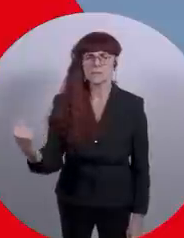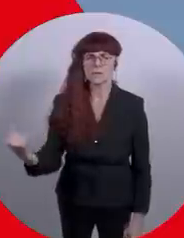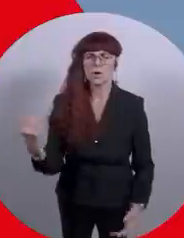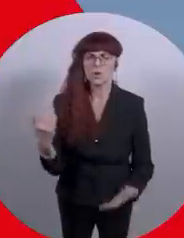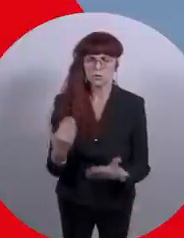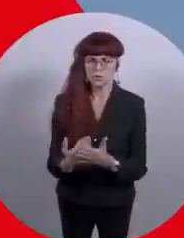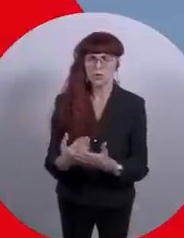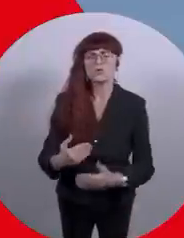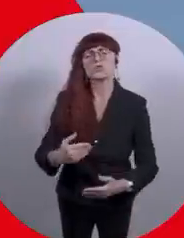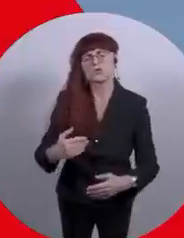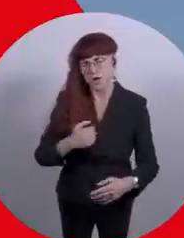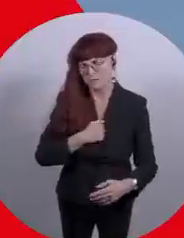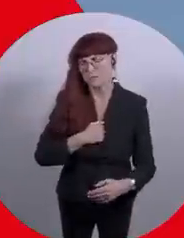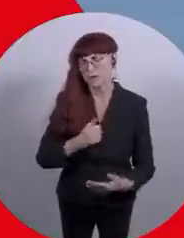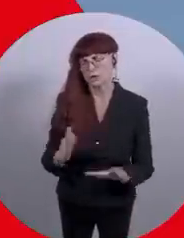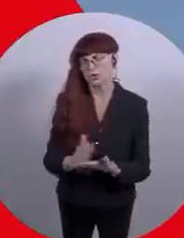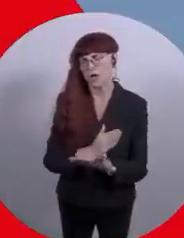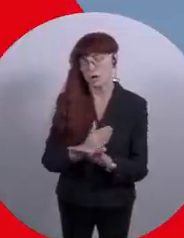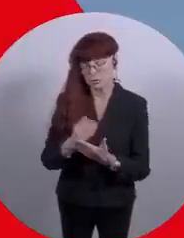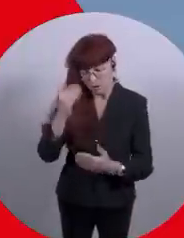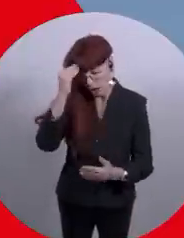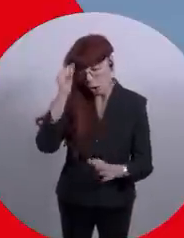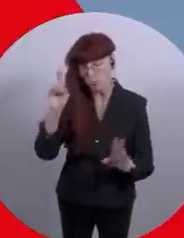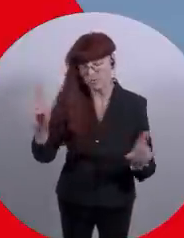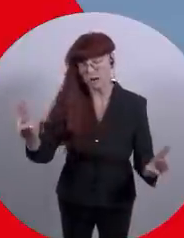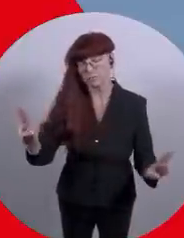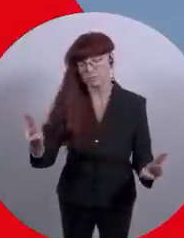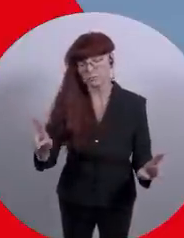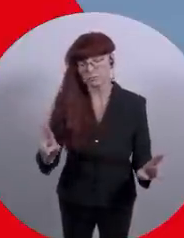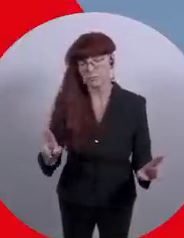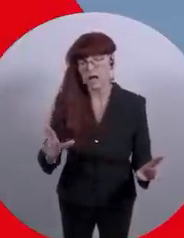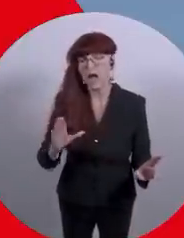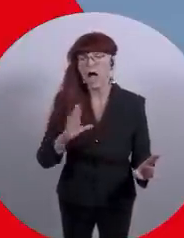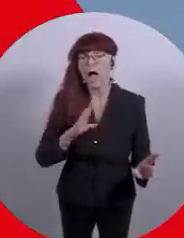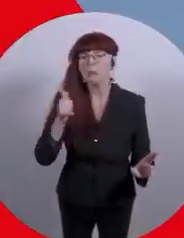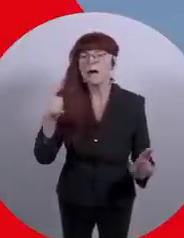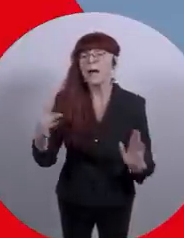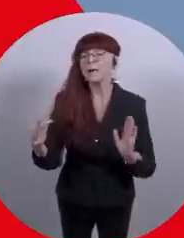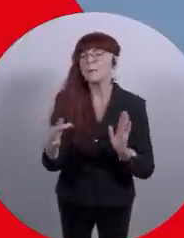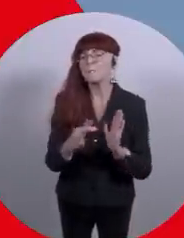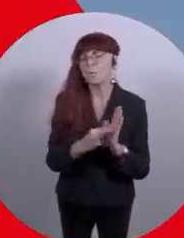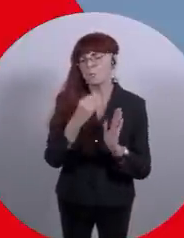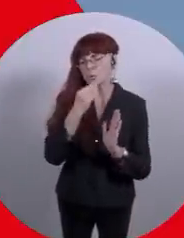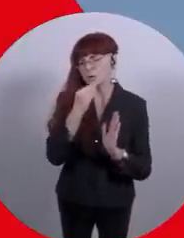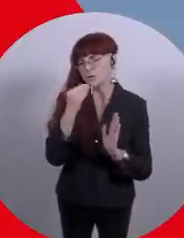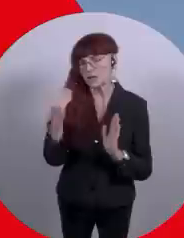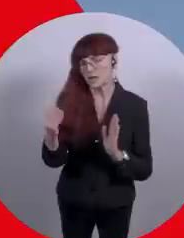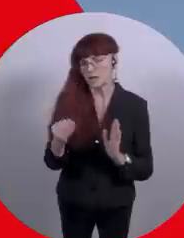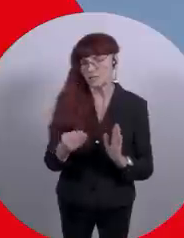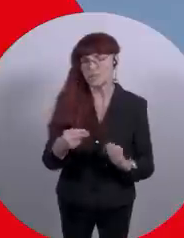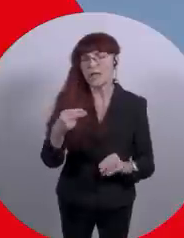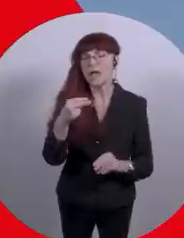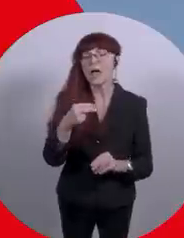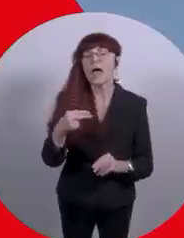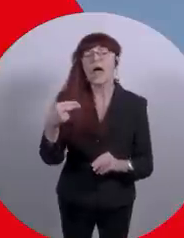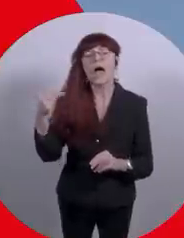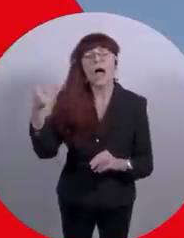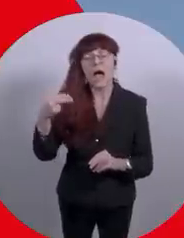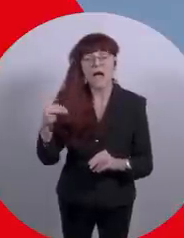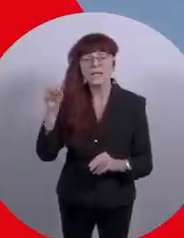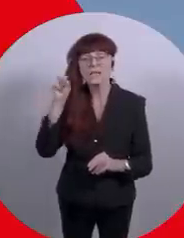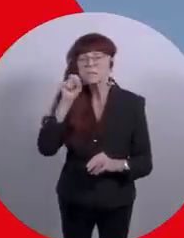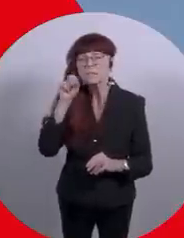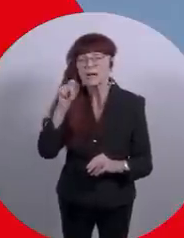in der Lage ist das zu entscheiden glaube ich ich möchte nicht nur einen Punkt mitgeben lieber Hans-peter das gut sehen